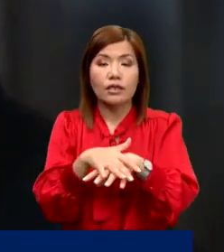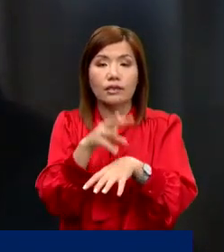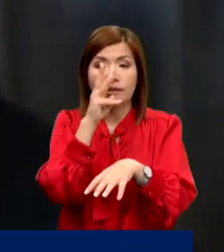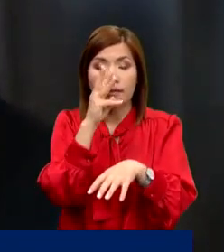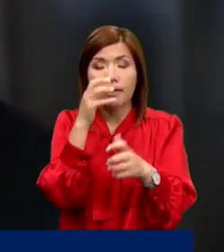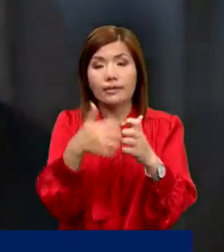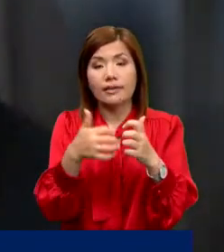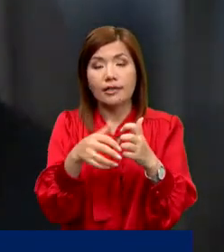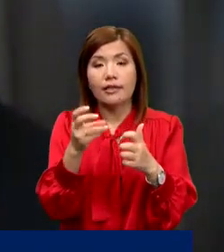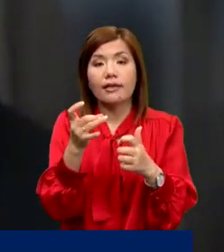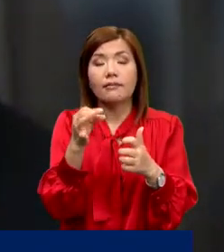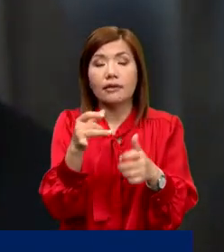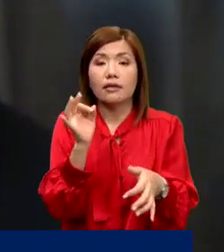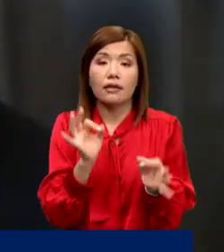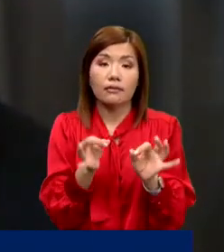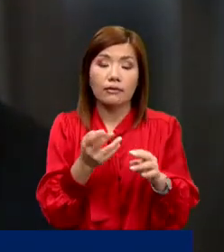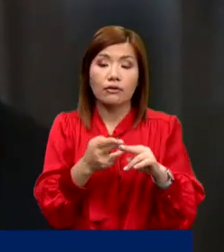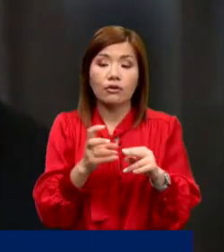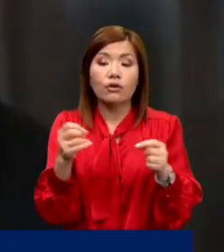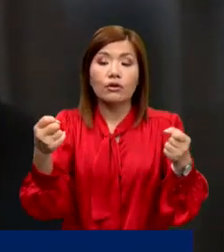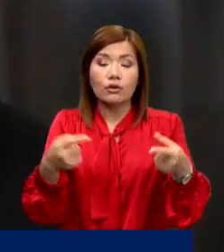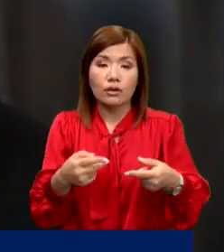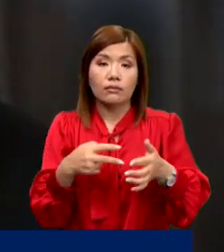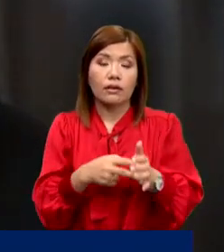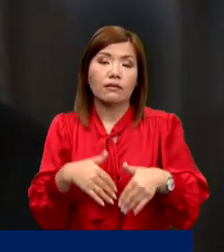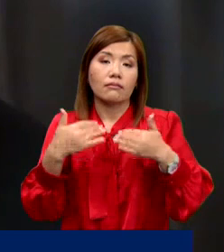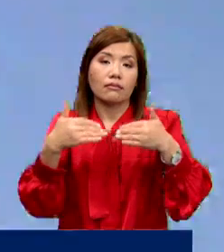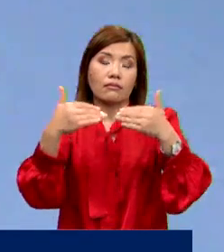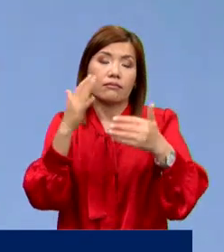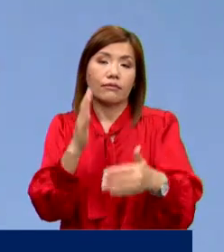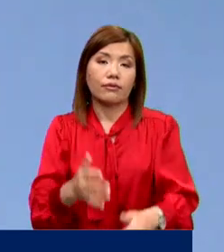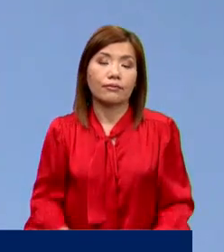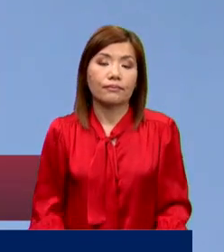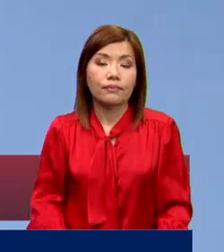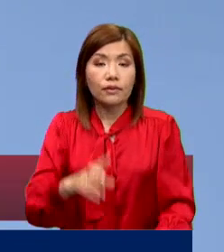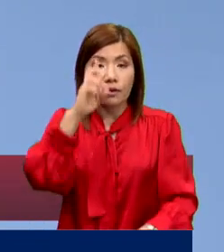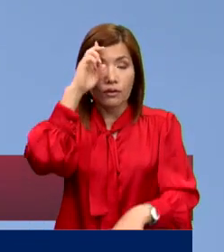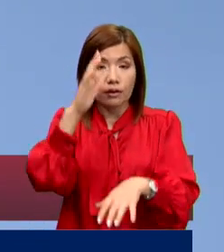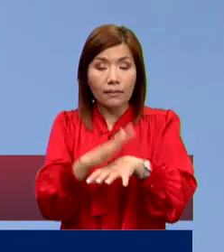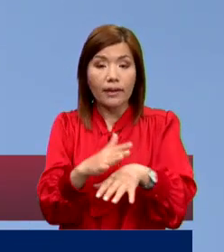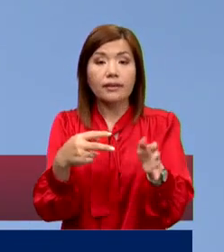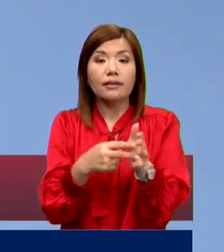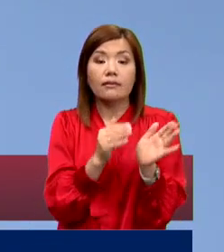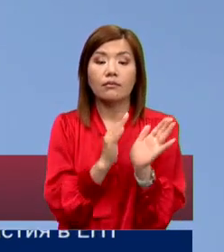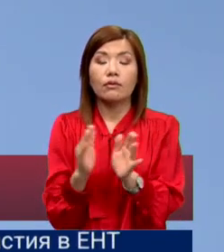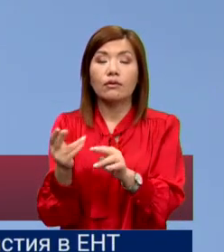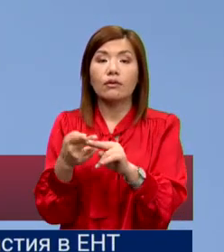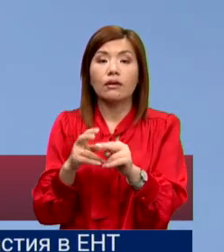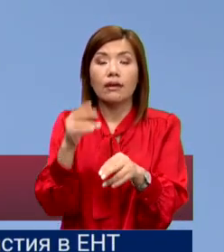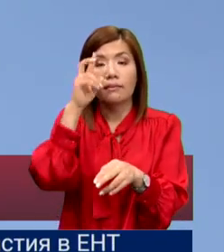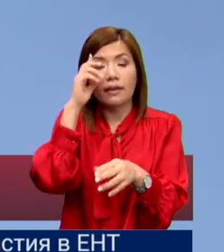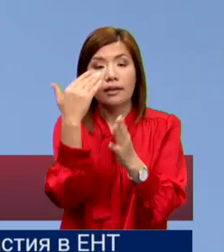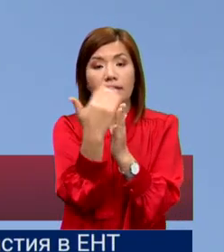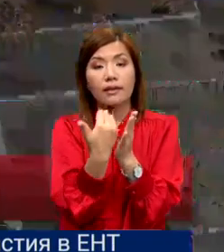жалақысы. Оның динамикасы жақсы, сәйкесінше бағада өсе береді. Ұлттық банк бағаны тұрақтандыру үшін мемлекеттік